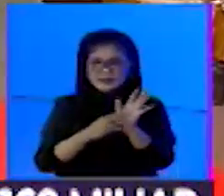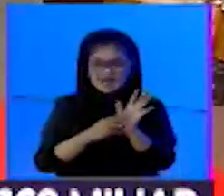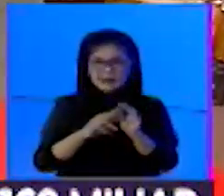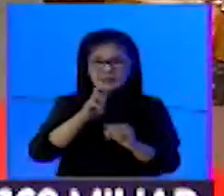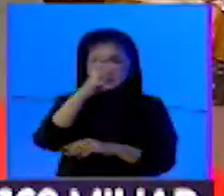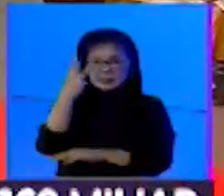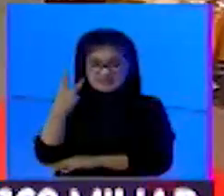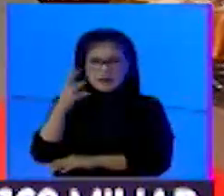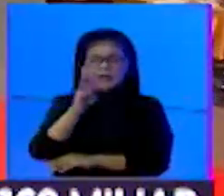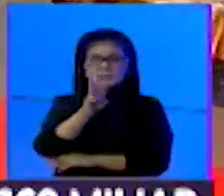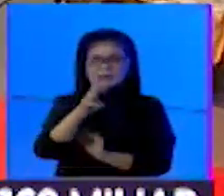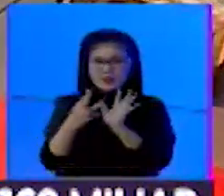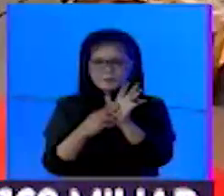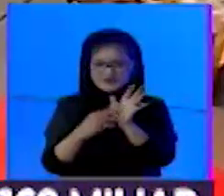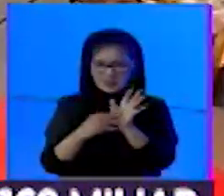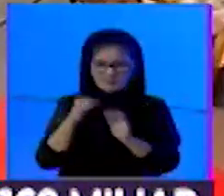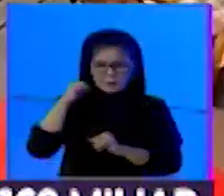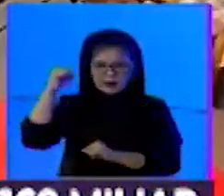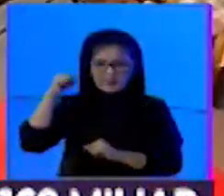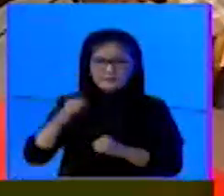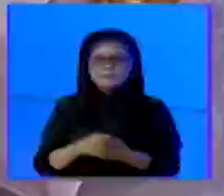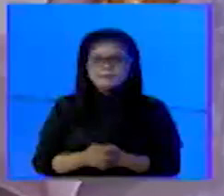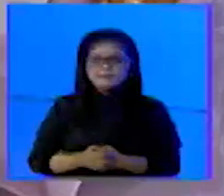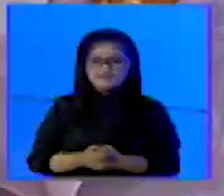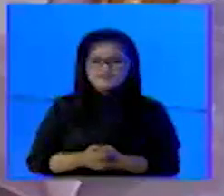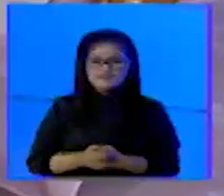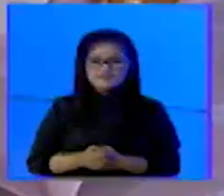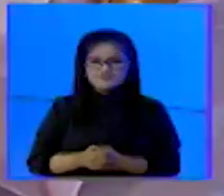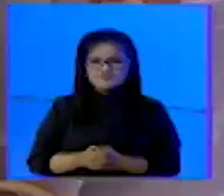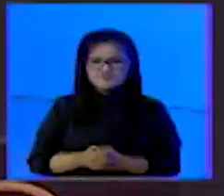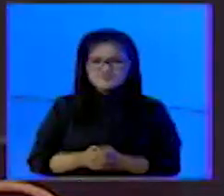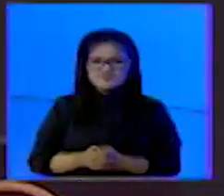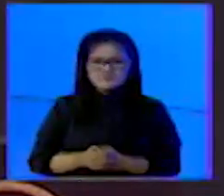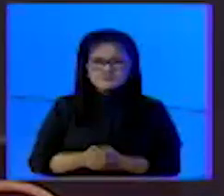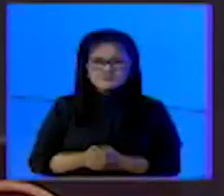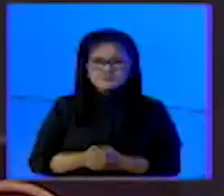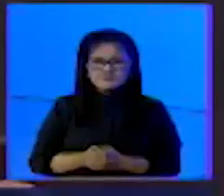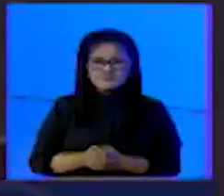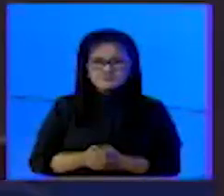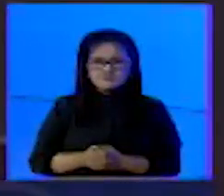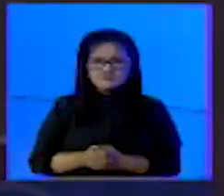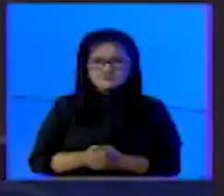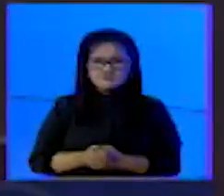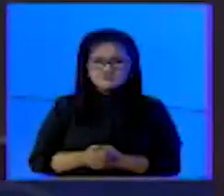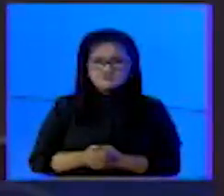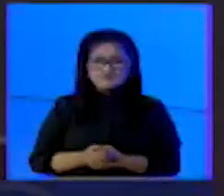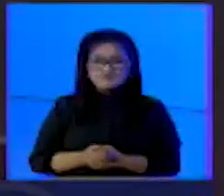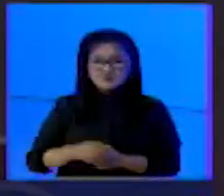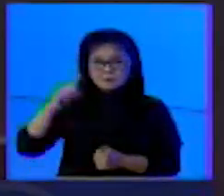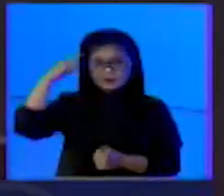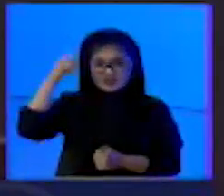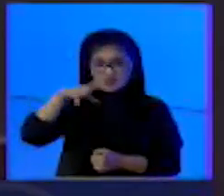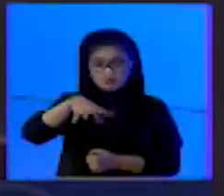pemenang ketiga mendapatkan 1 miliar rupiah. Namanya oleh pemerintah pusat, melalui kementerian dan